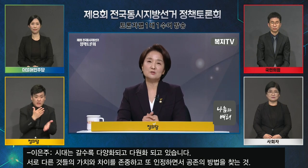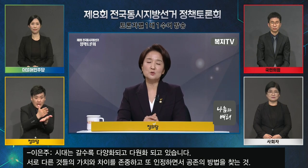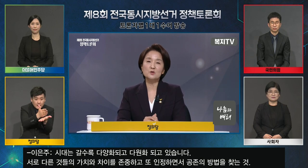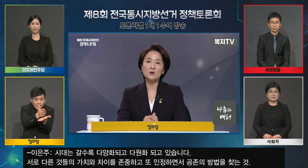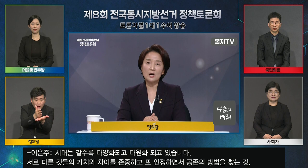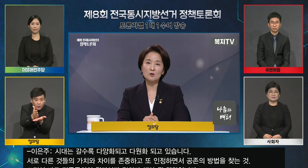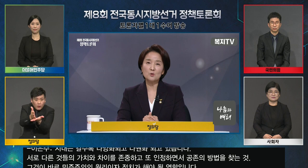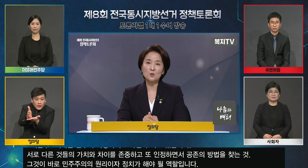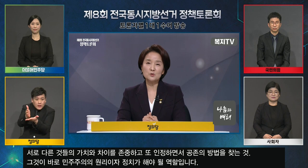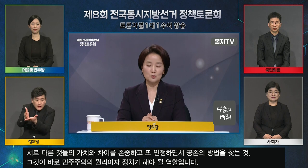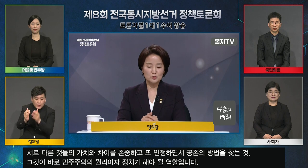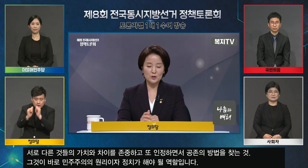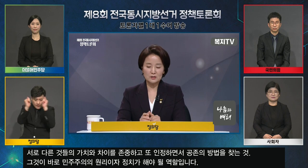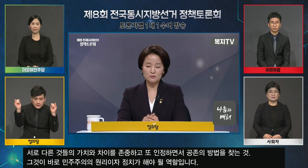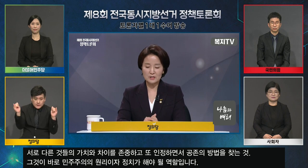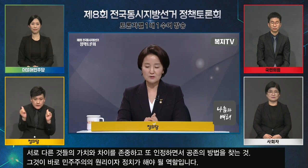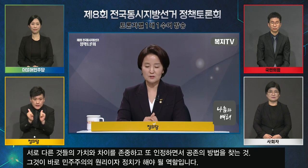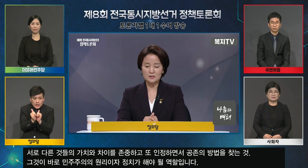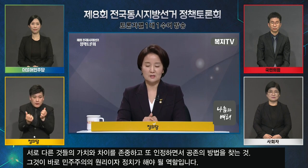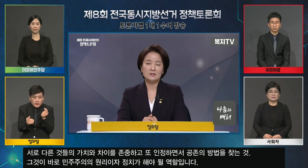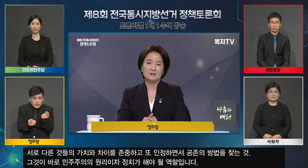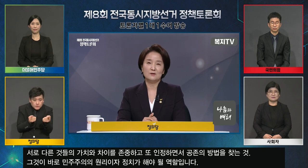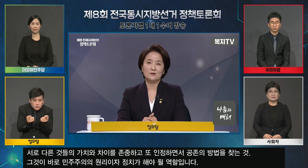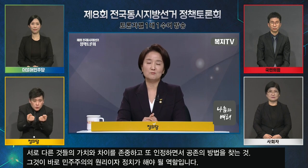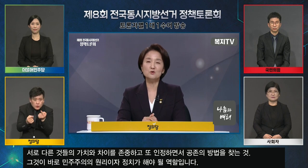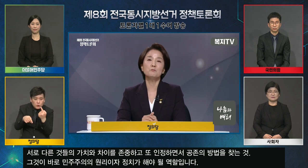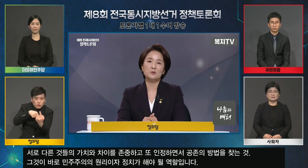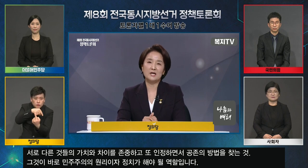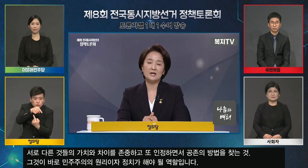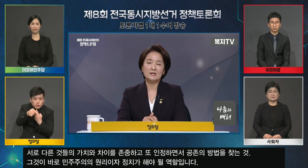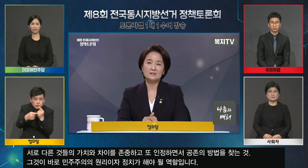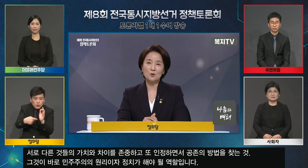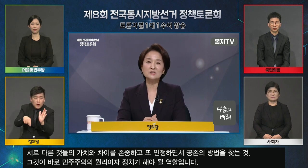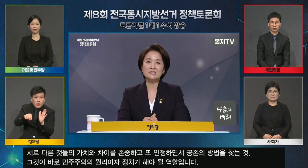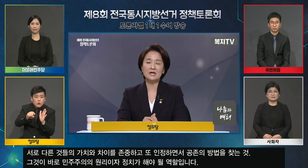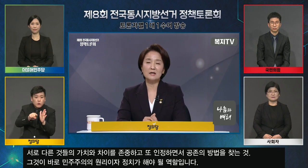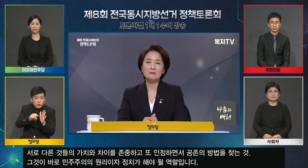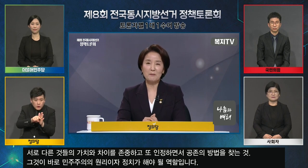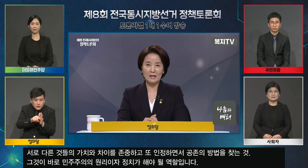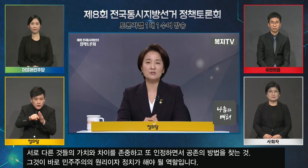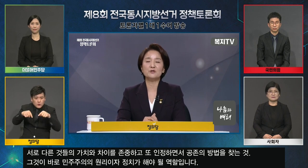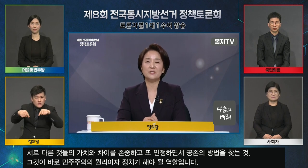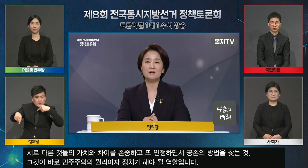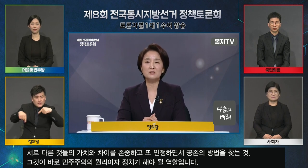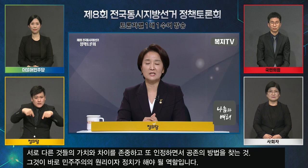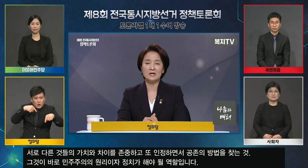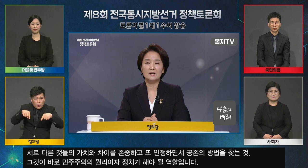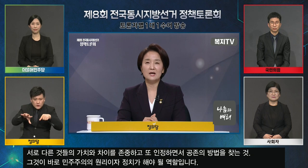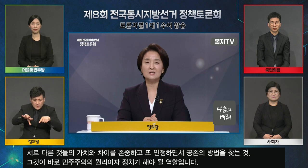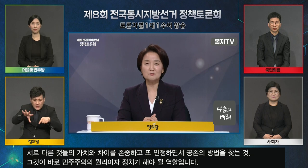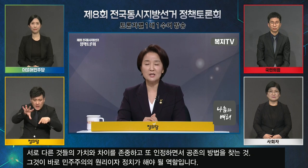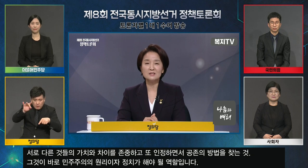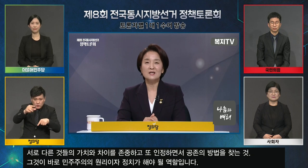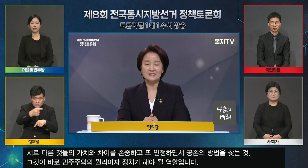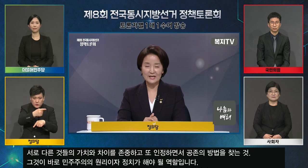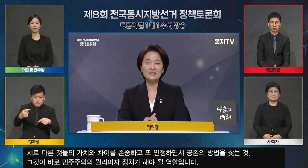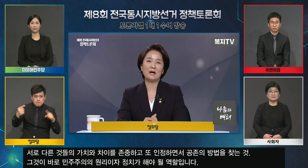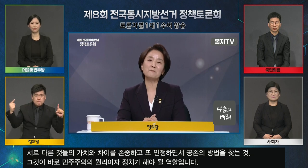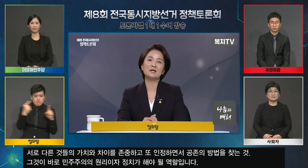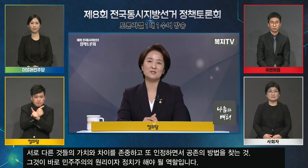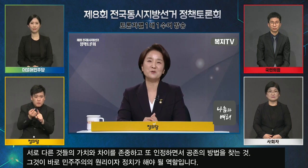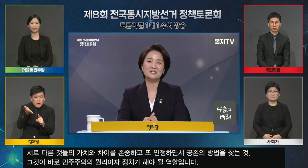사회를 조정하고 또 운영하기 위해서는 무엇보다 정치가 바뀌어야 합니다. 하지만